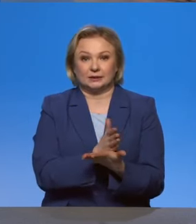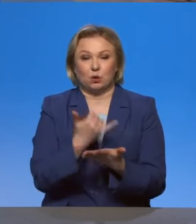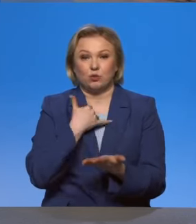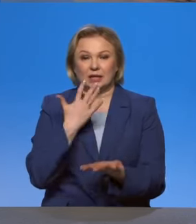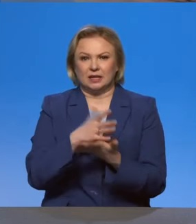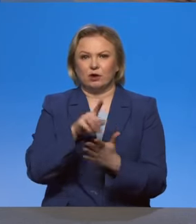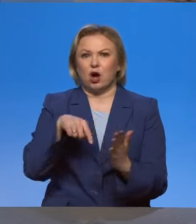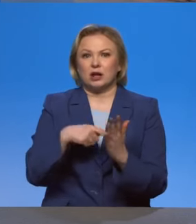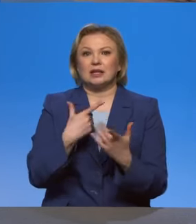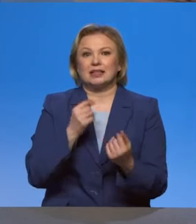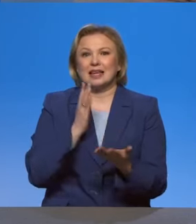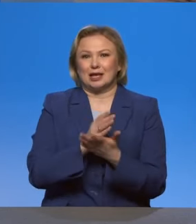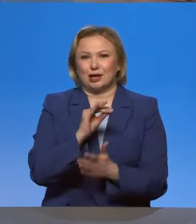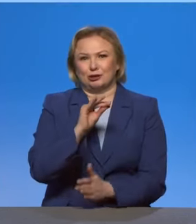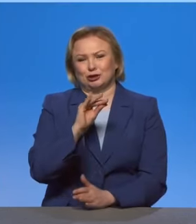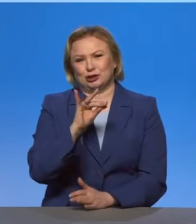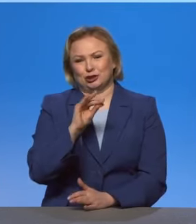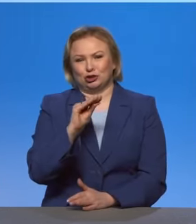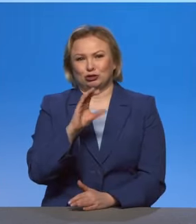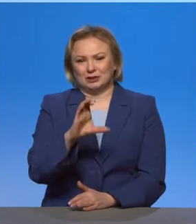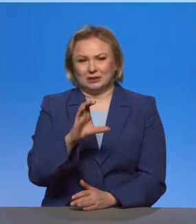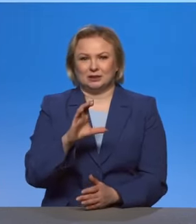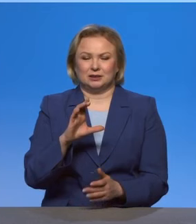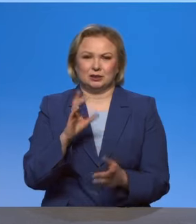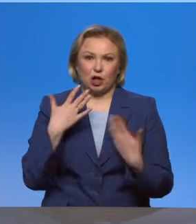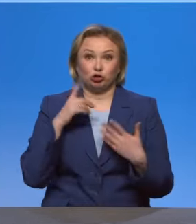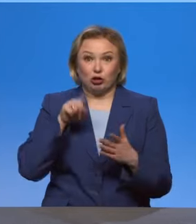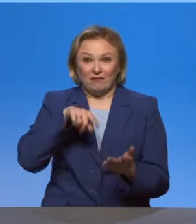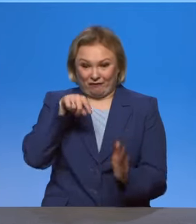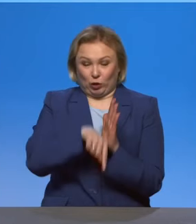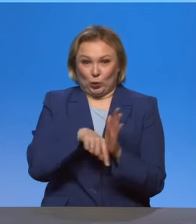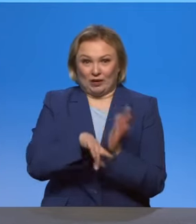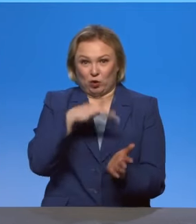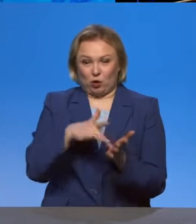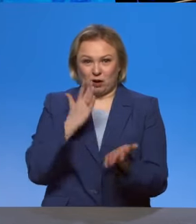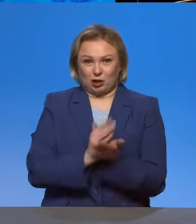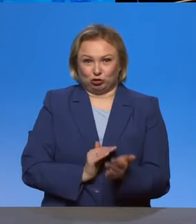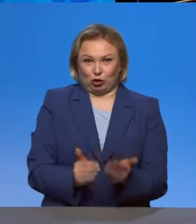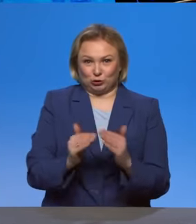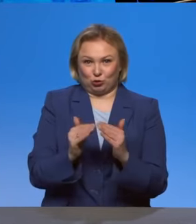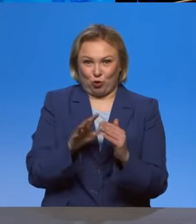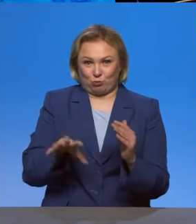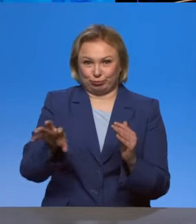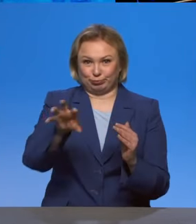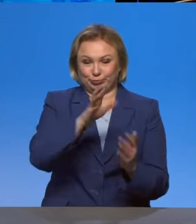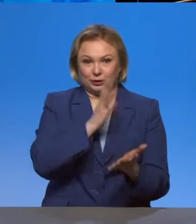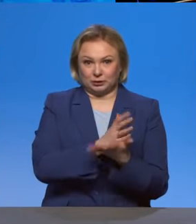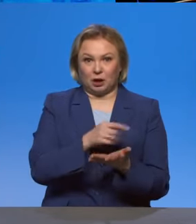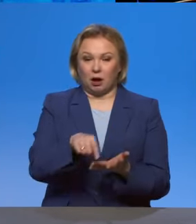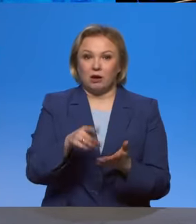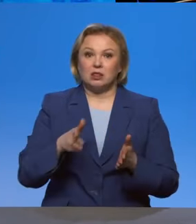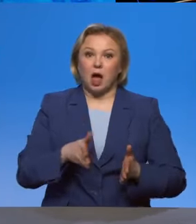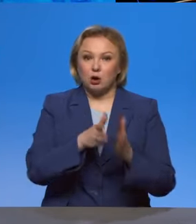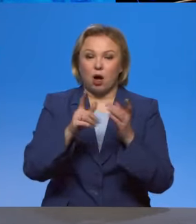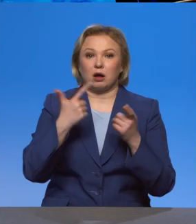есть ИЖС, ну, даже дачи или даже ИЖС внутри города. Вот там мы будем делать с вами дороги или газ и инфраструктуру, чтобы